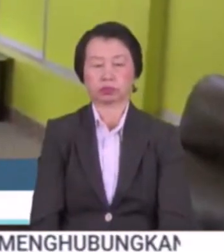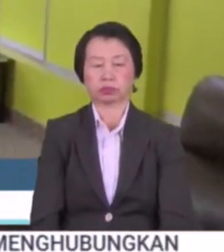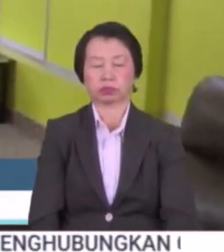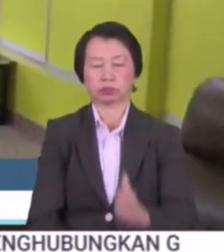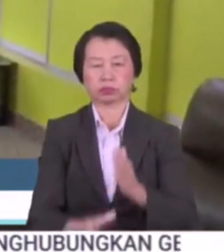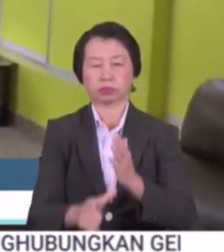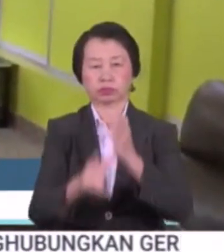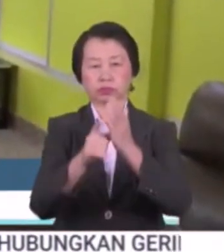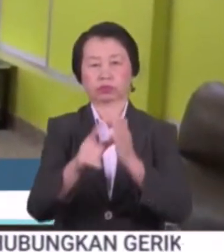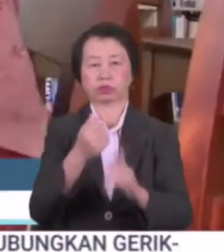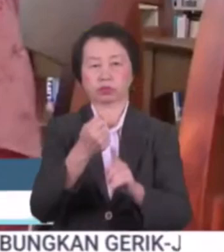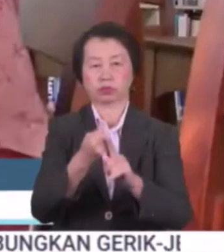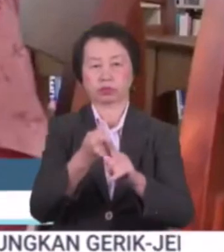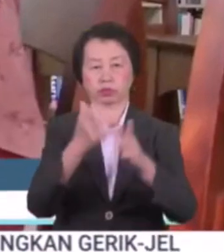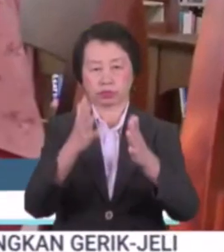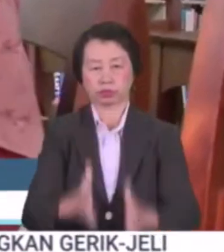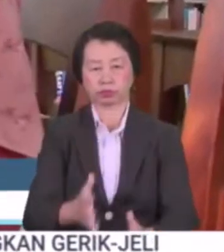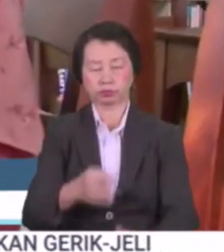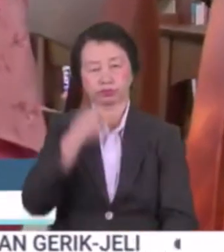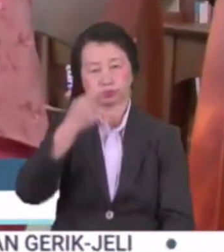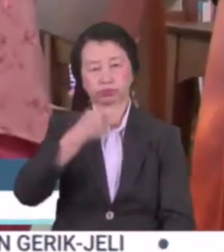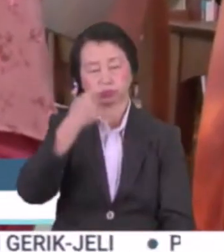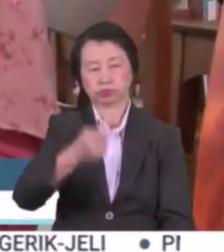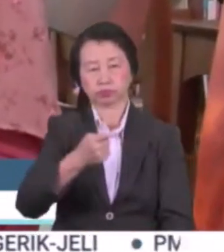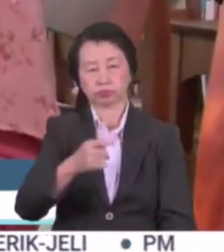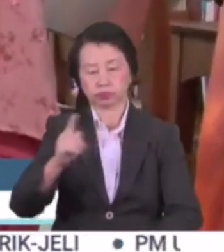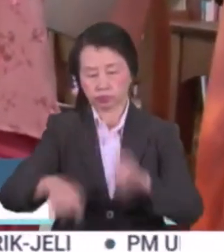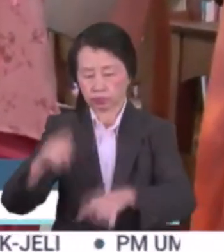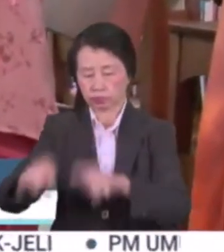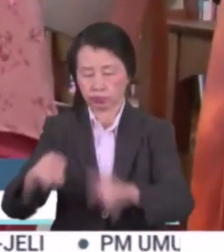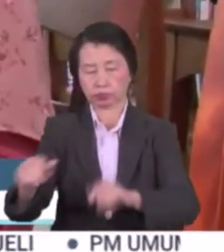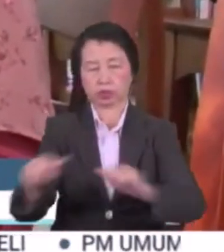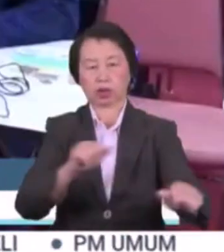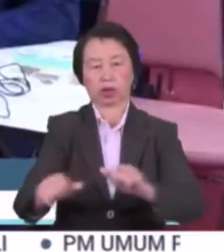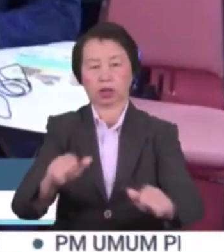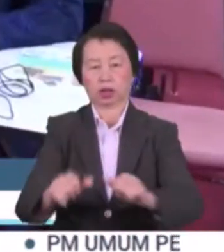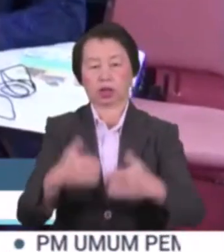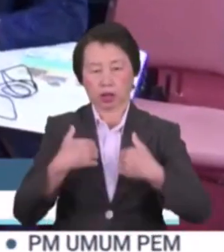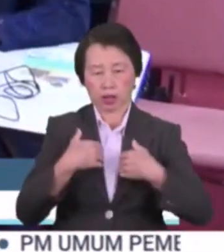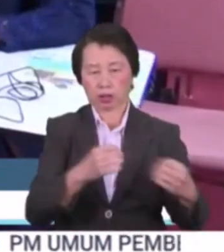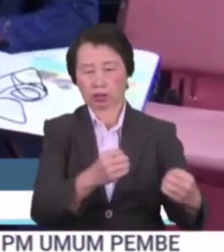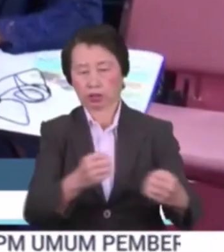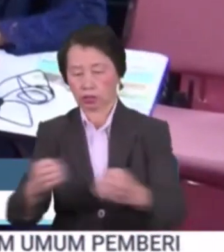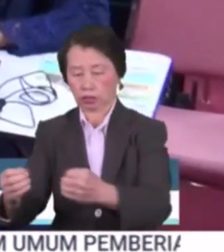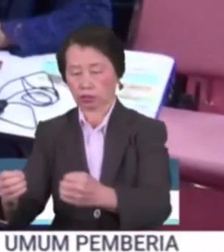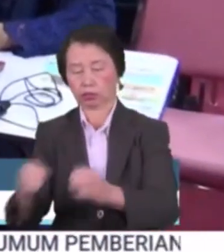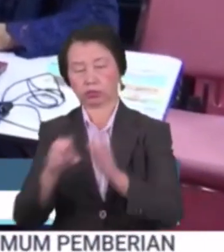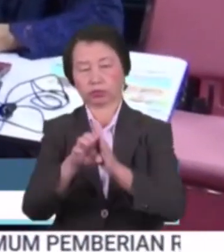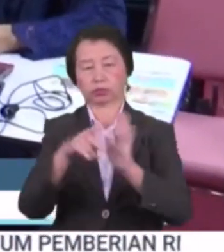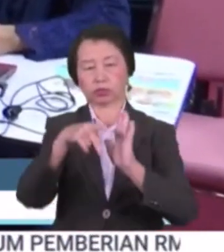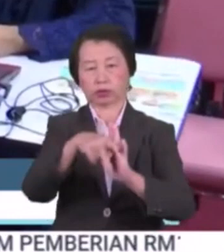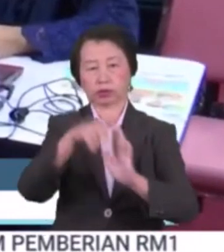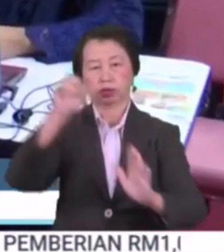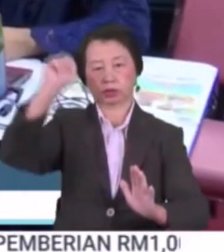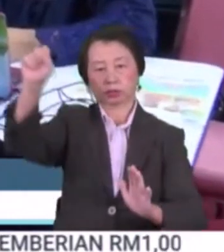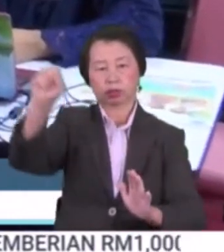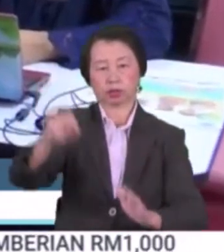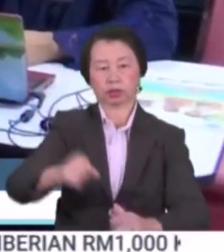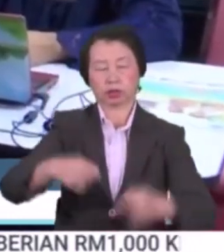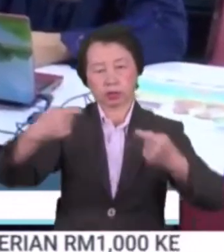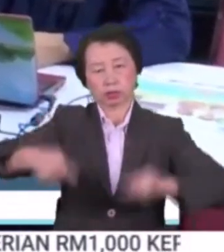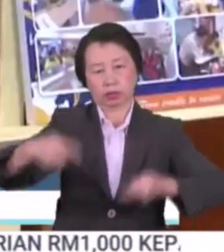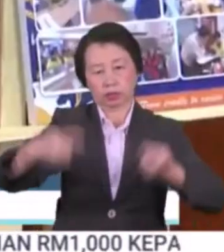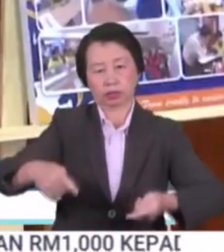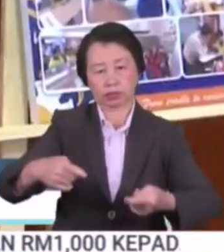Penolong pengarahnya, Muhammad Aziz Zainuddin berkata, pelbagai aktiviti menarik dianjurkan antaranya pameran kemerdekaan, pertandingan